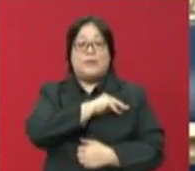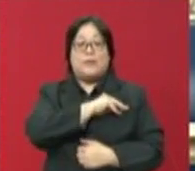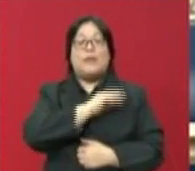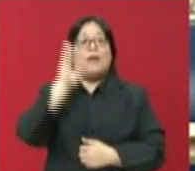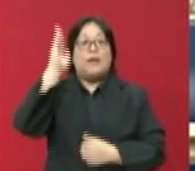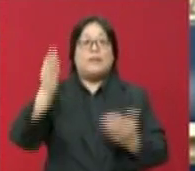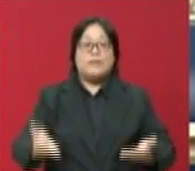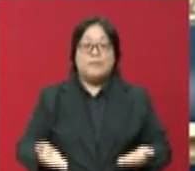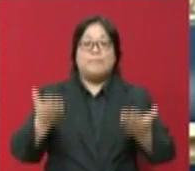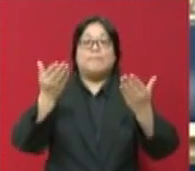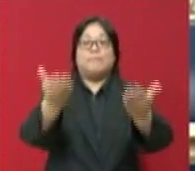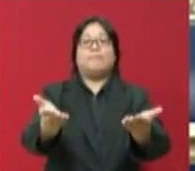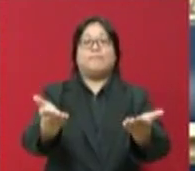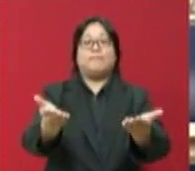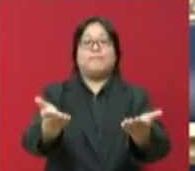akan menawar-nawar